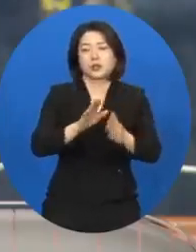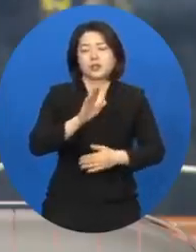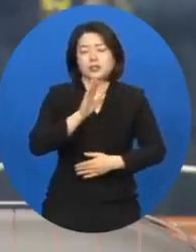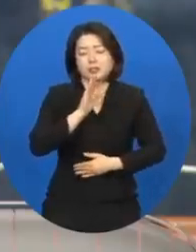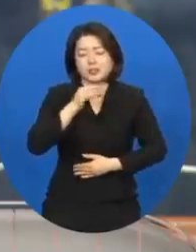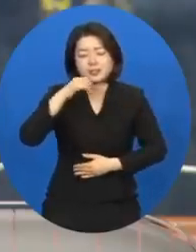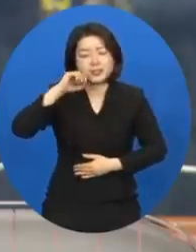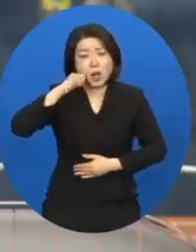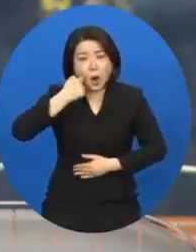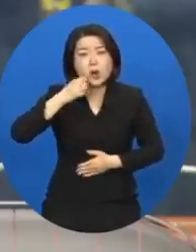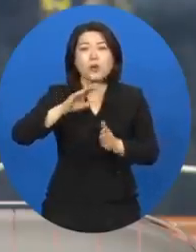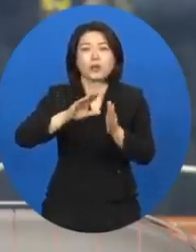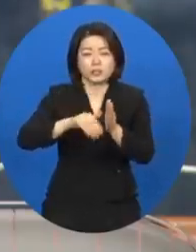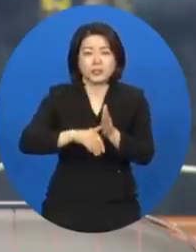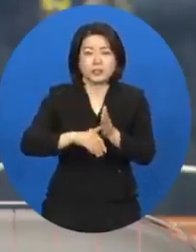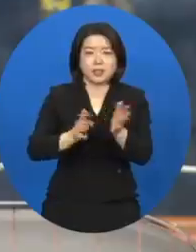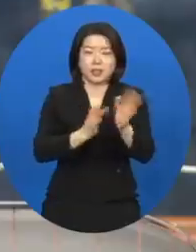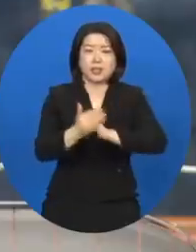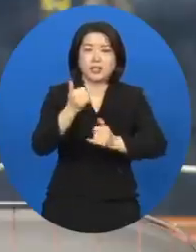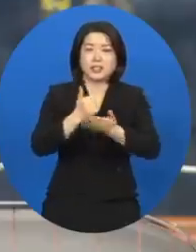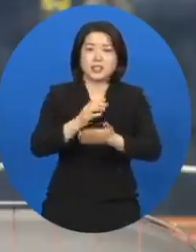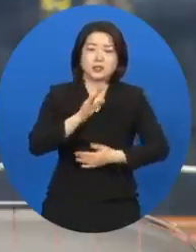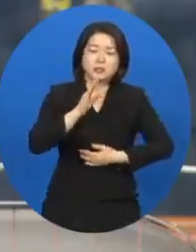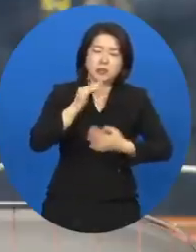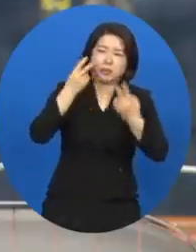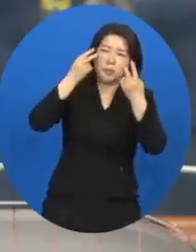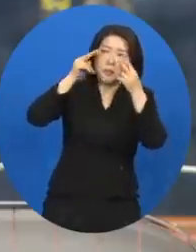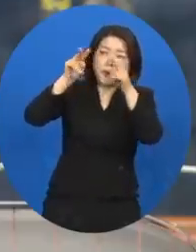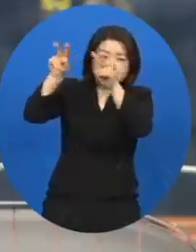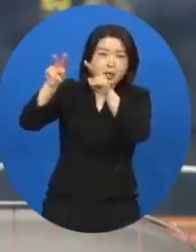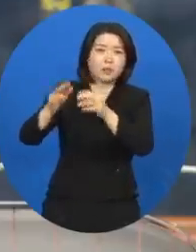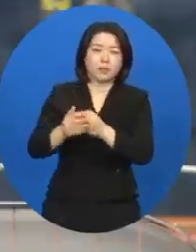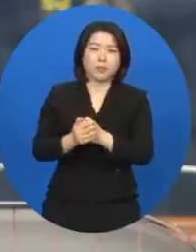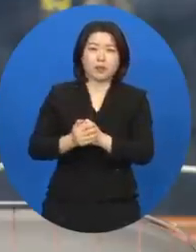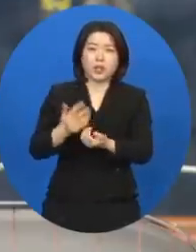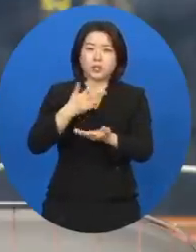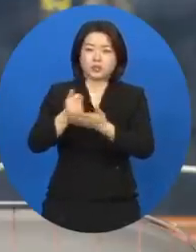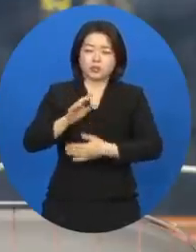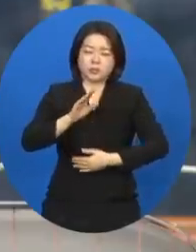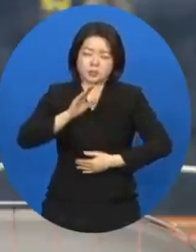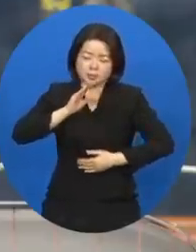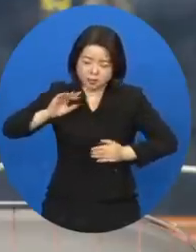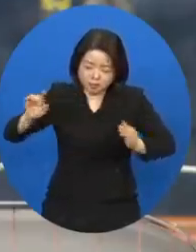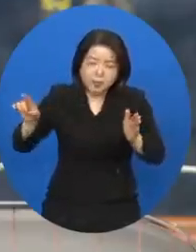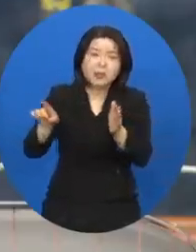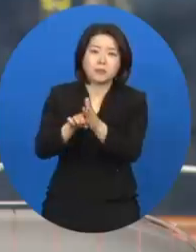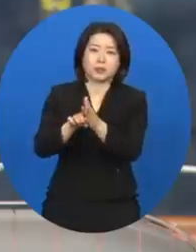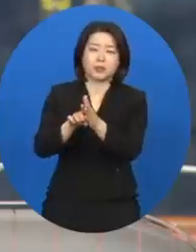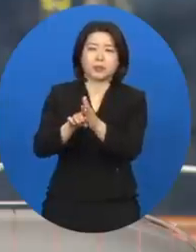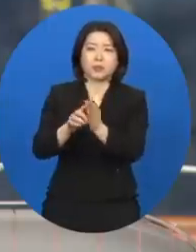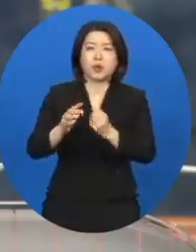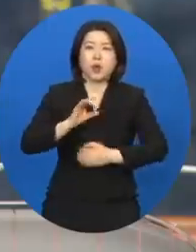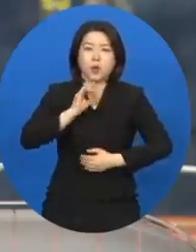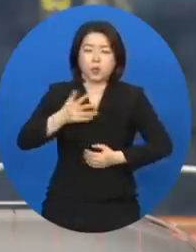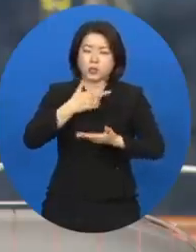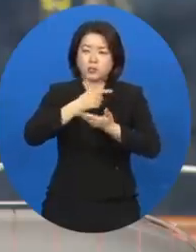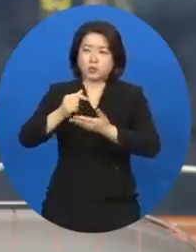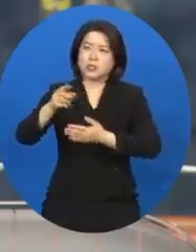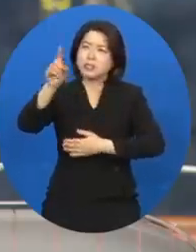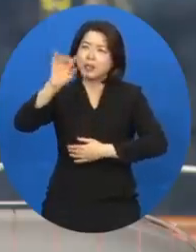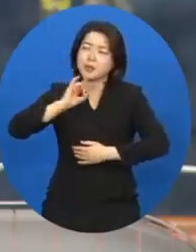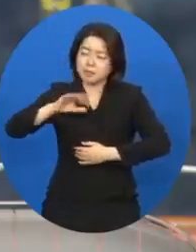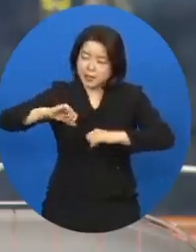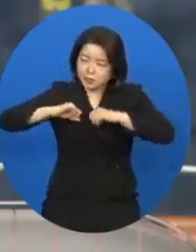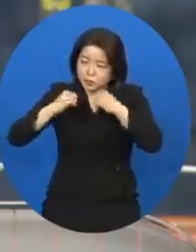때 예수님을 정말 바라보고 주님을 진짜 믿고 오직 주님께만 순종하려고